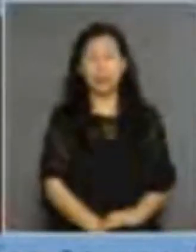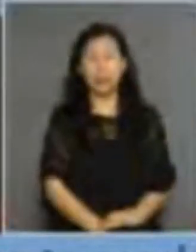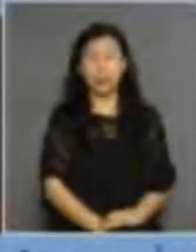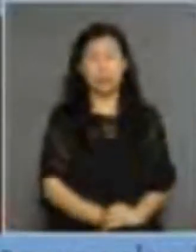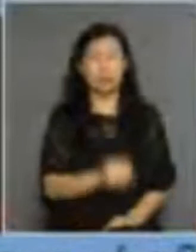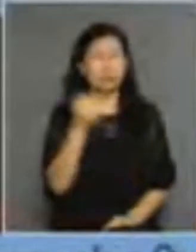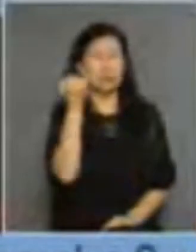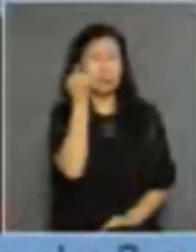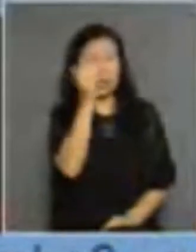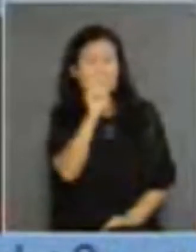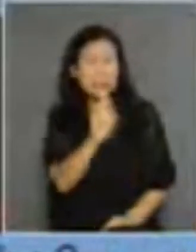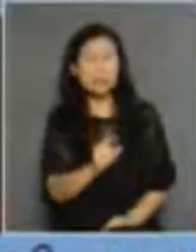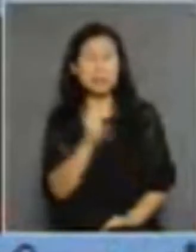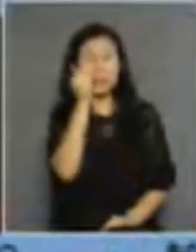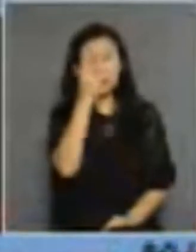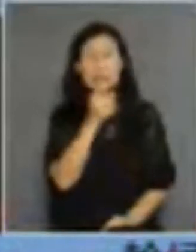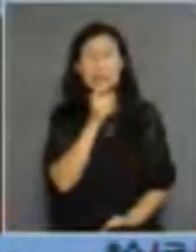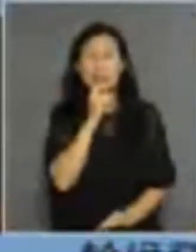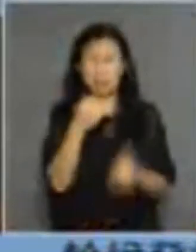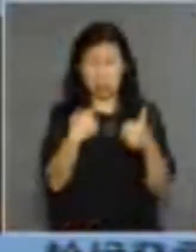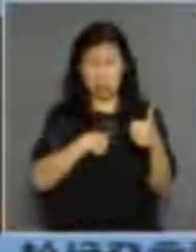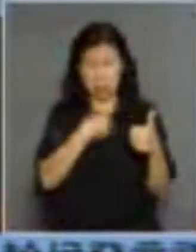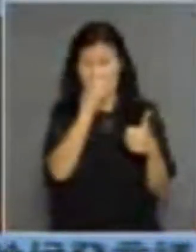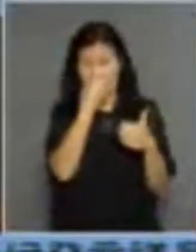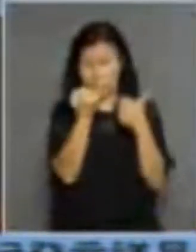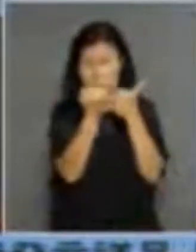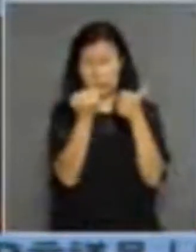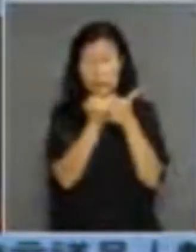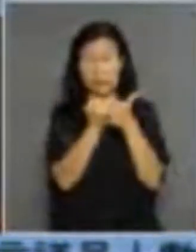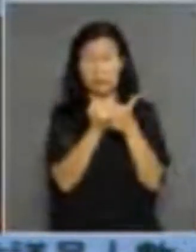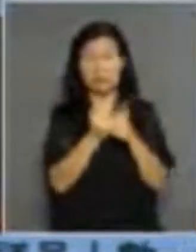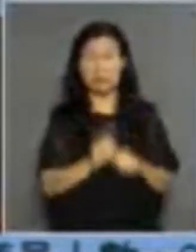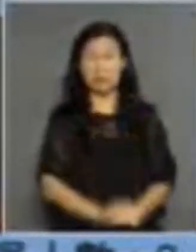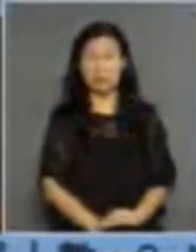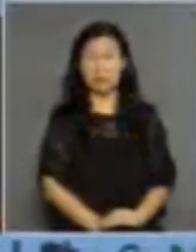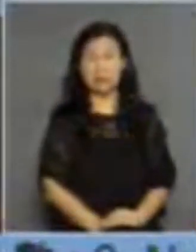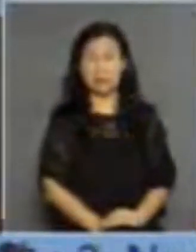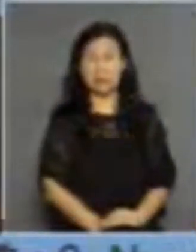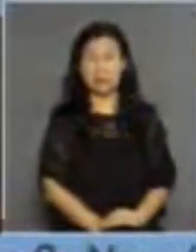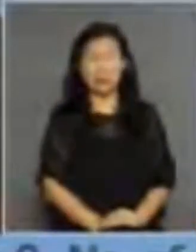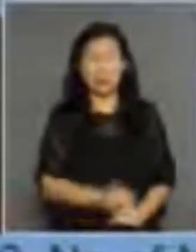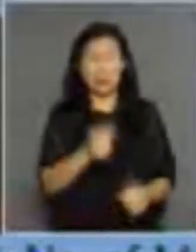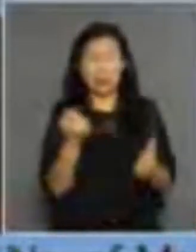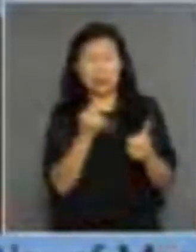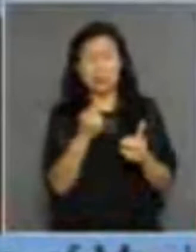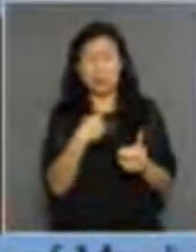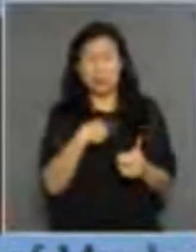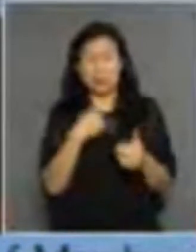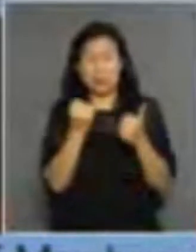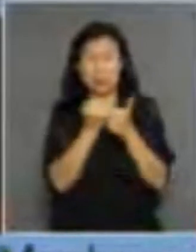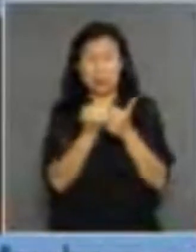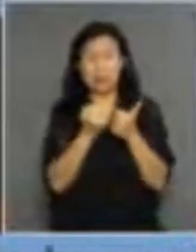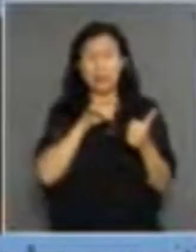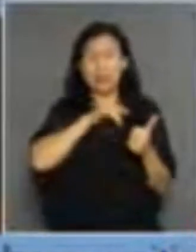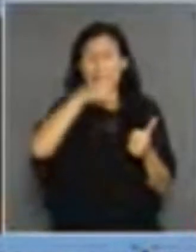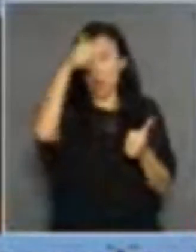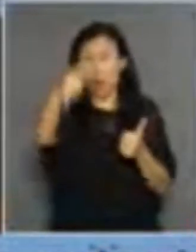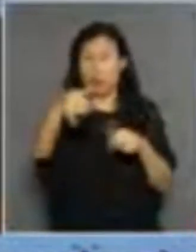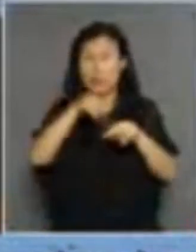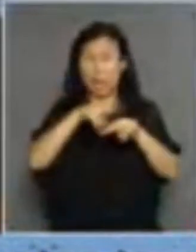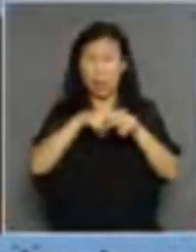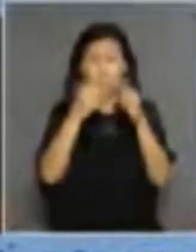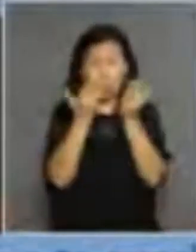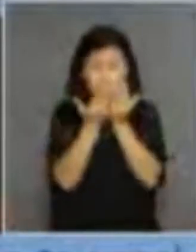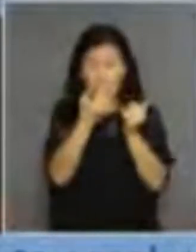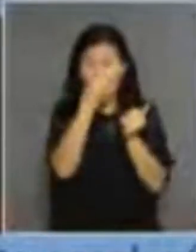要我哋嘅學生咧係捨近而逃遠噶嘛。唔通我啲學生係走上去大陸讀咯？係